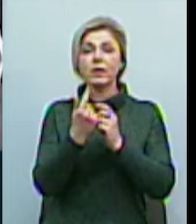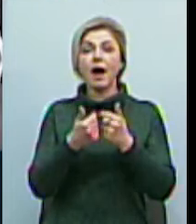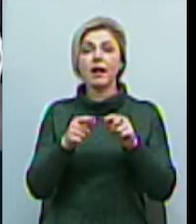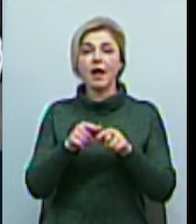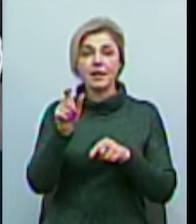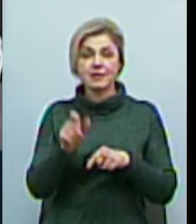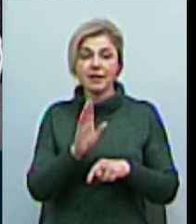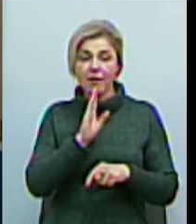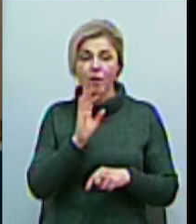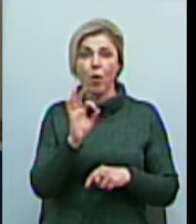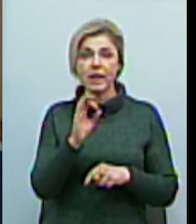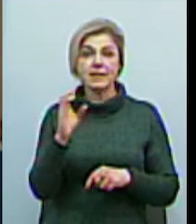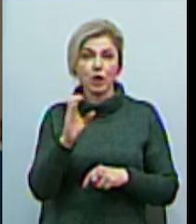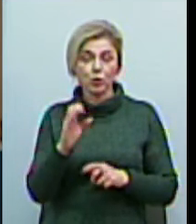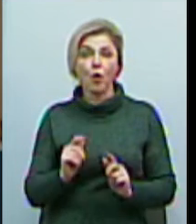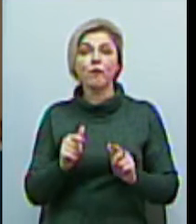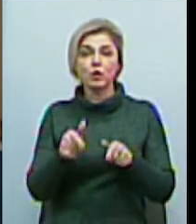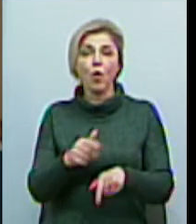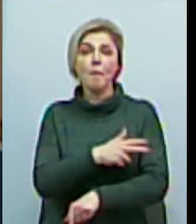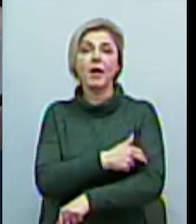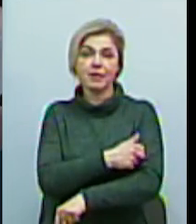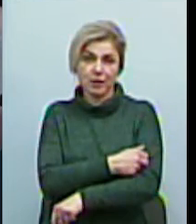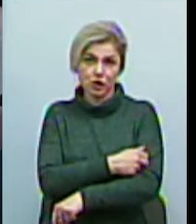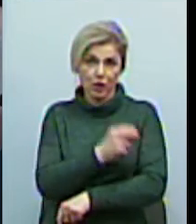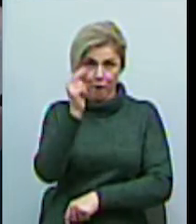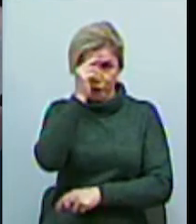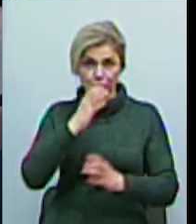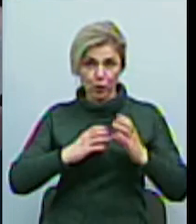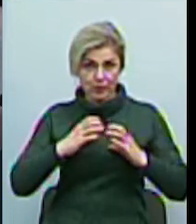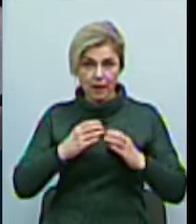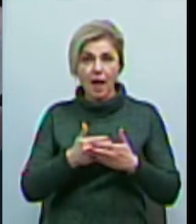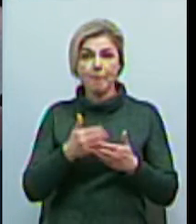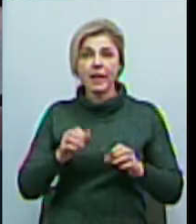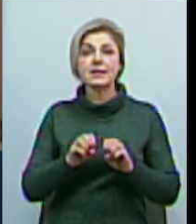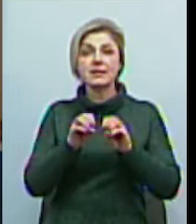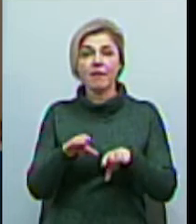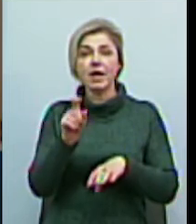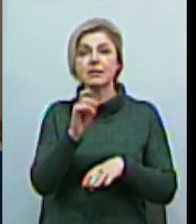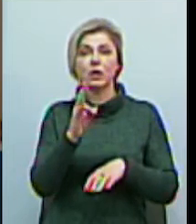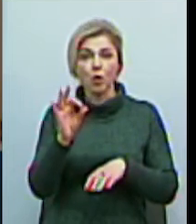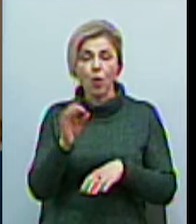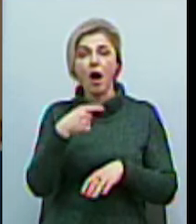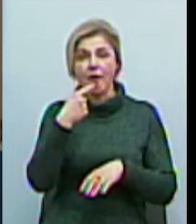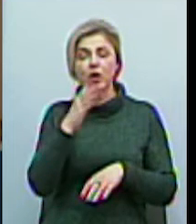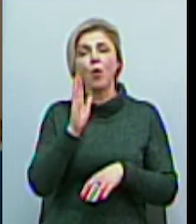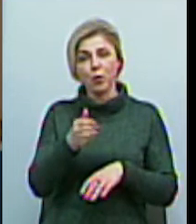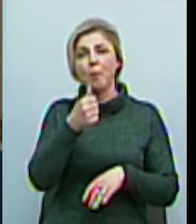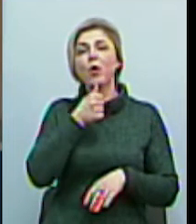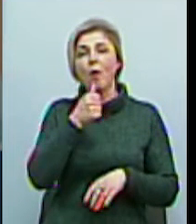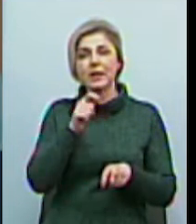Одинадцятикласниця Олеся Сидоренко вступатиме до медичного вузу. Перед складанням ЗНО, каже, пройде пробне